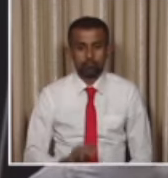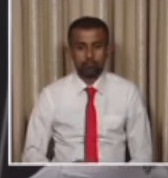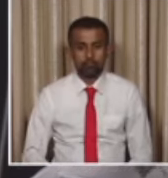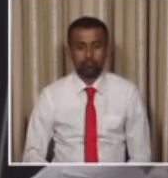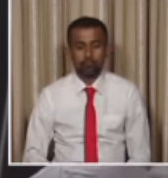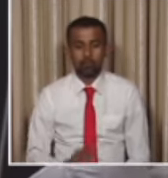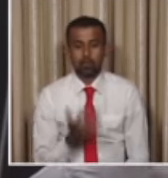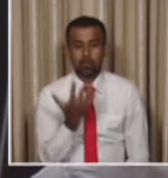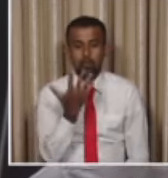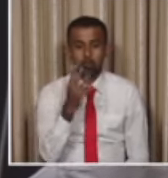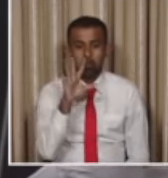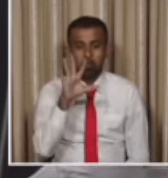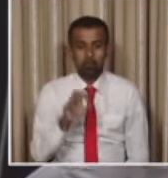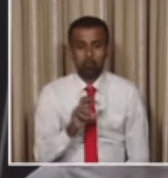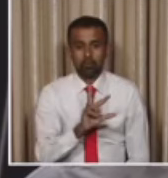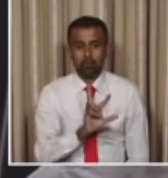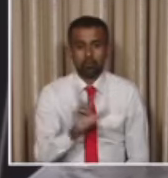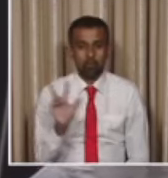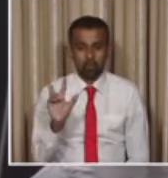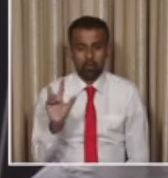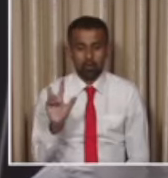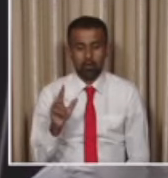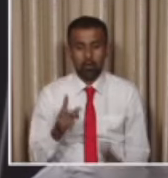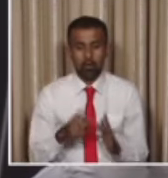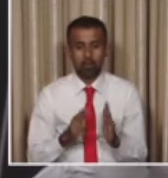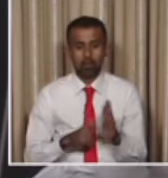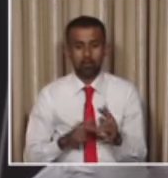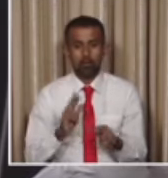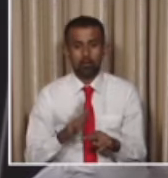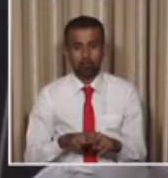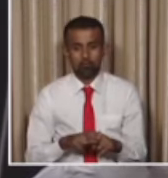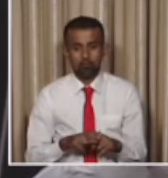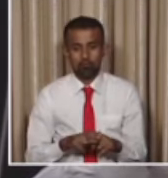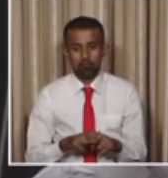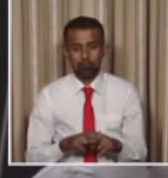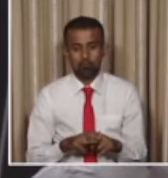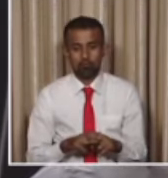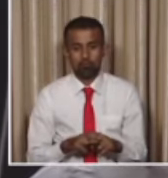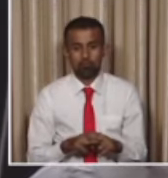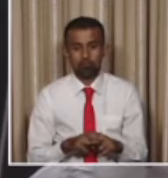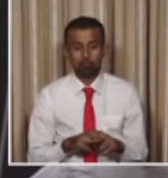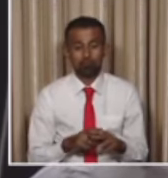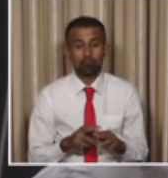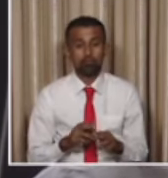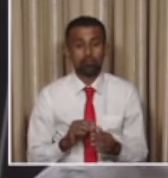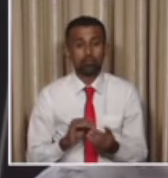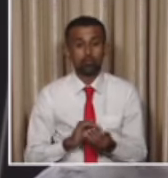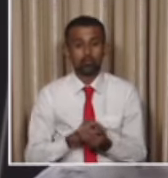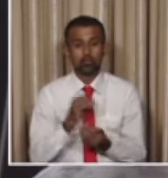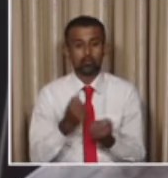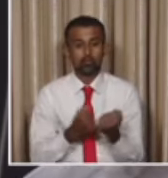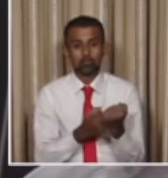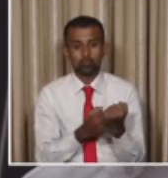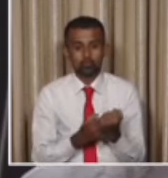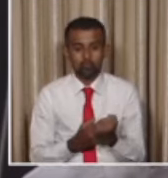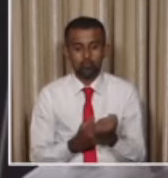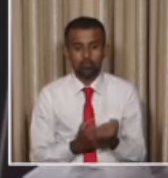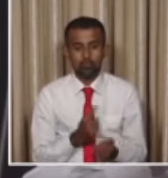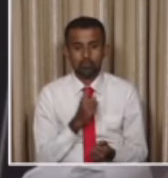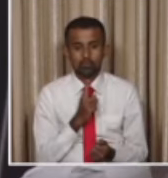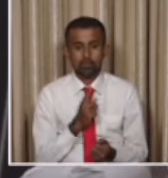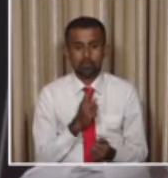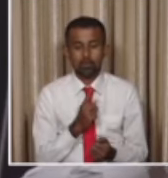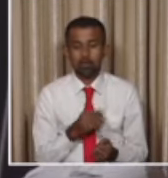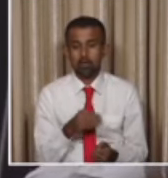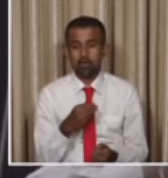ඒ 5018න් IMF එක එක්ස්ටෙන්ඩඩ් ෆන්ඩ් ෆැසිලිටි කියලා